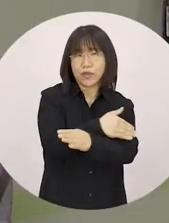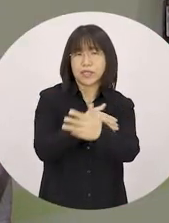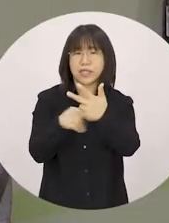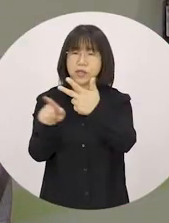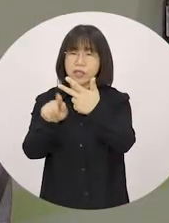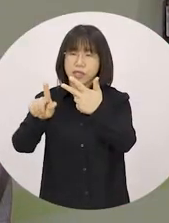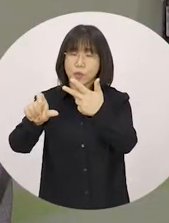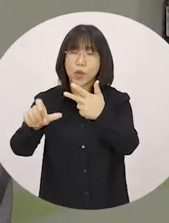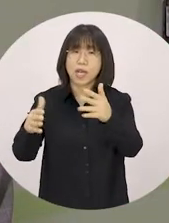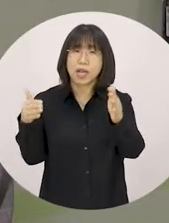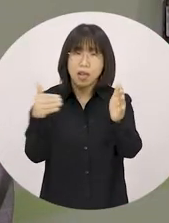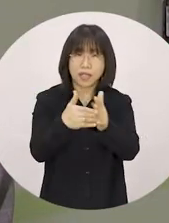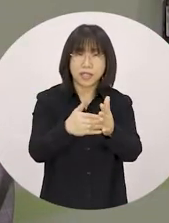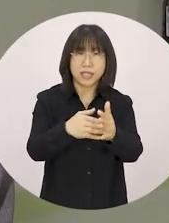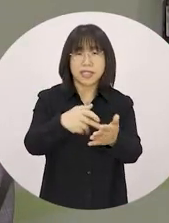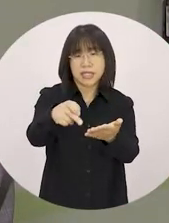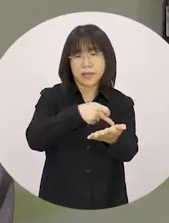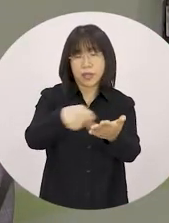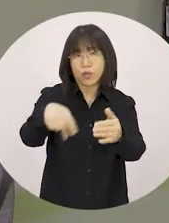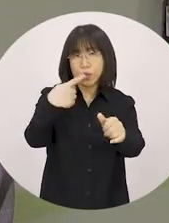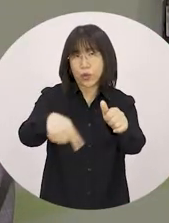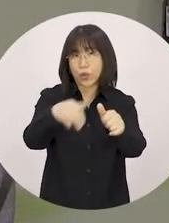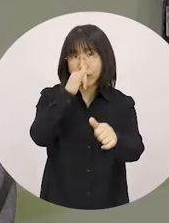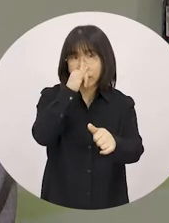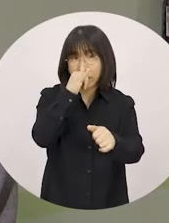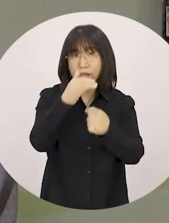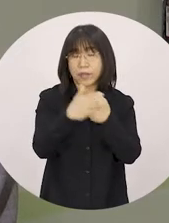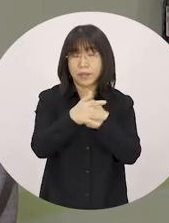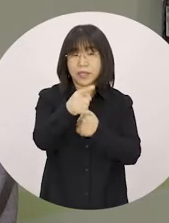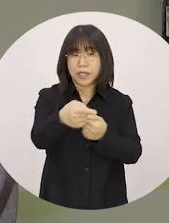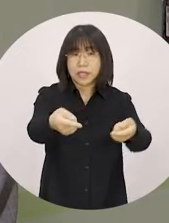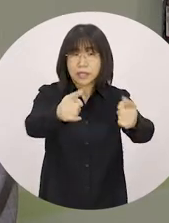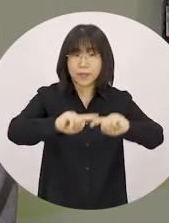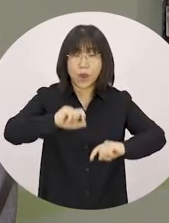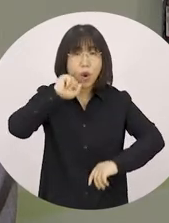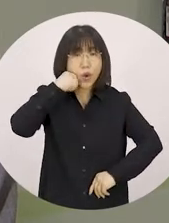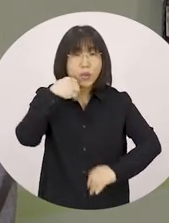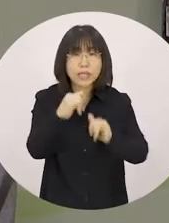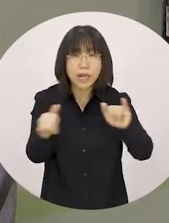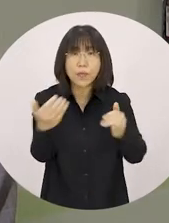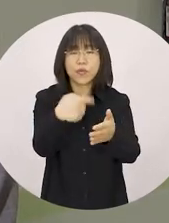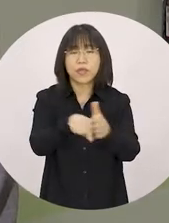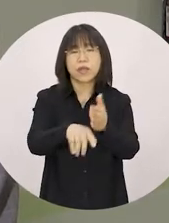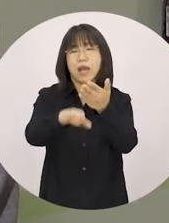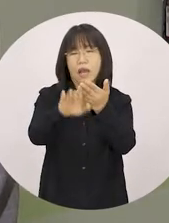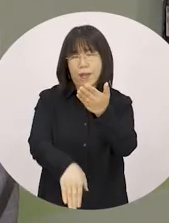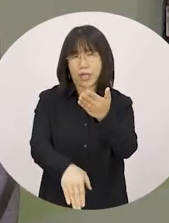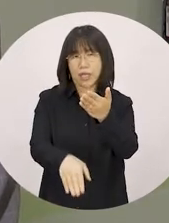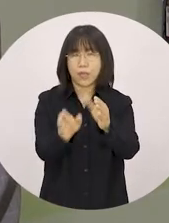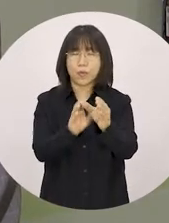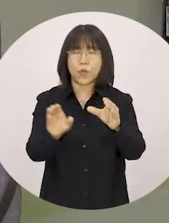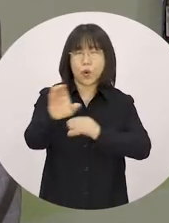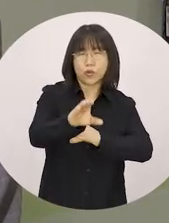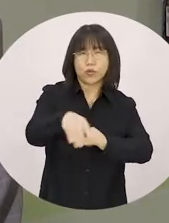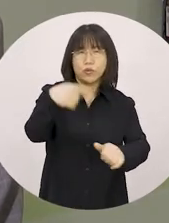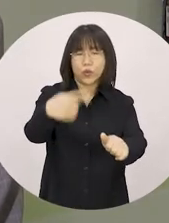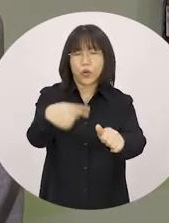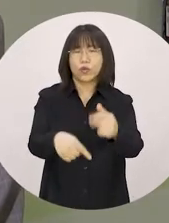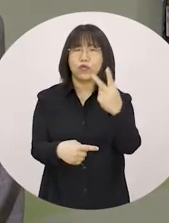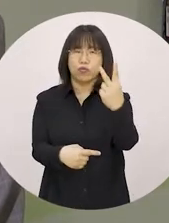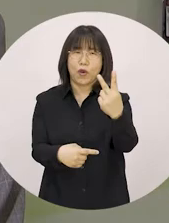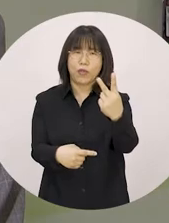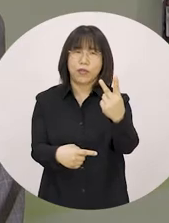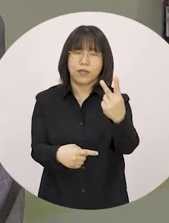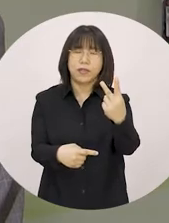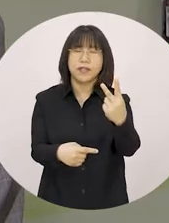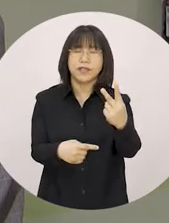15일까지 스마트빔 방의 교육의 진행되는데요 기본교육 기간에 참여할 수 없는 민박의 대원을 위해 하반기 두